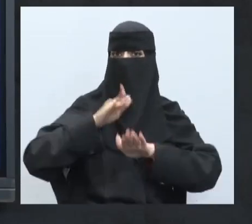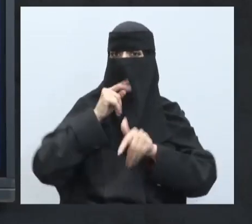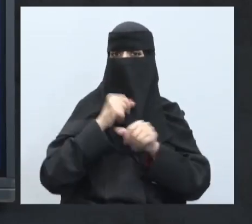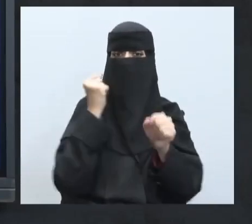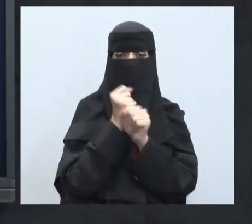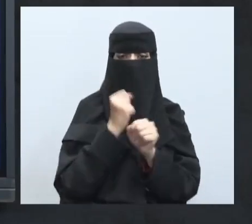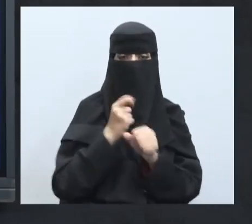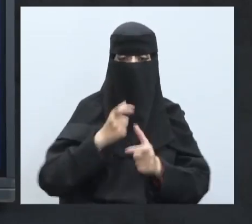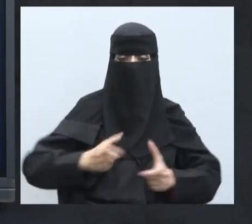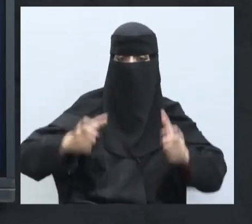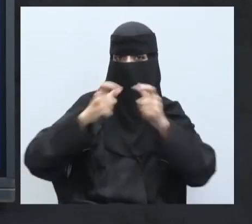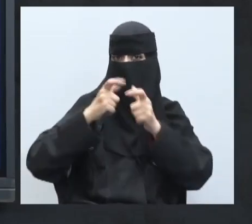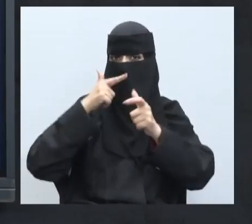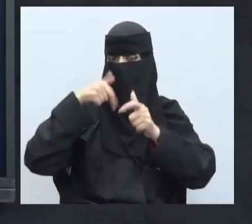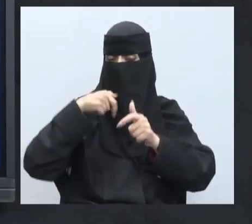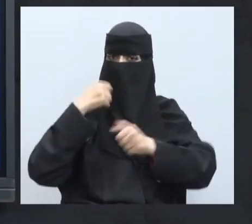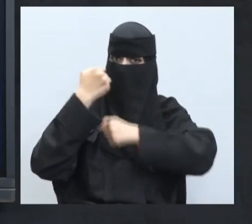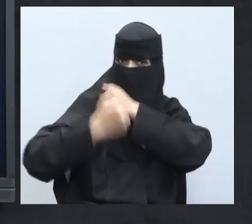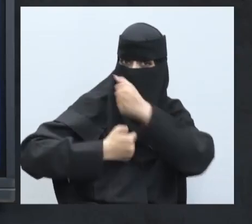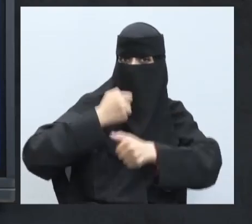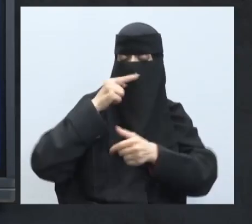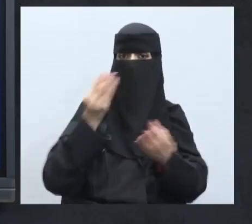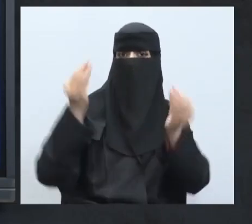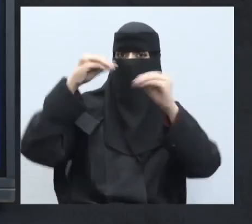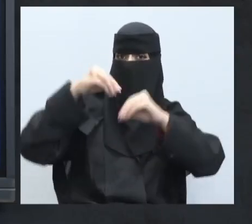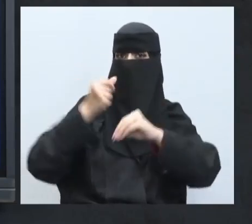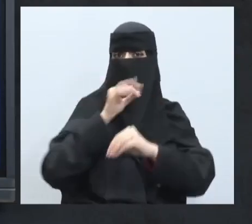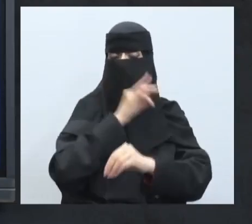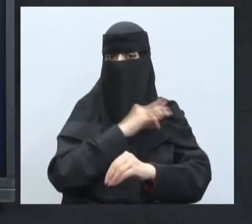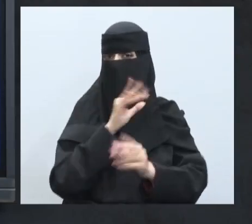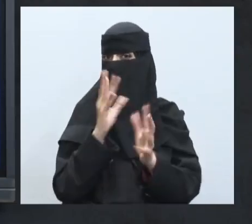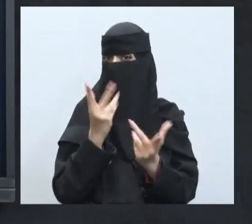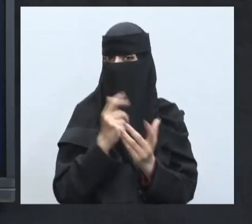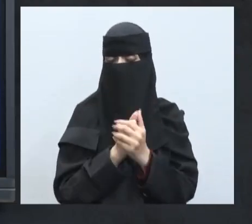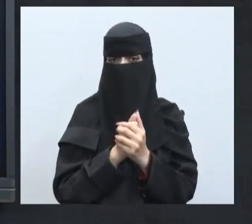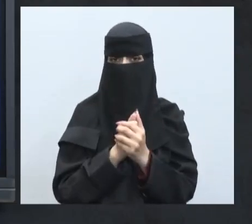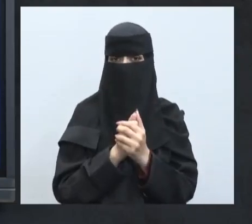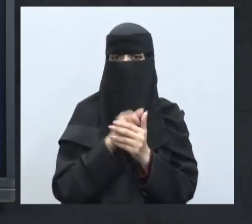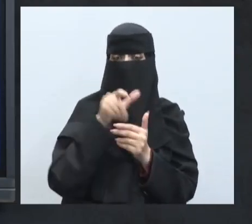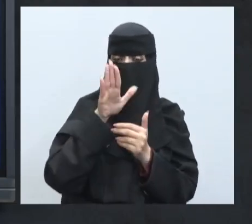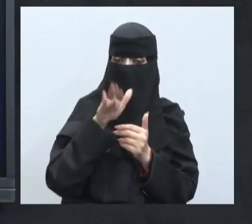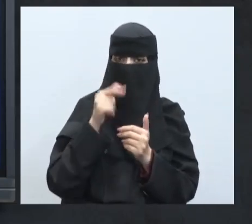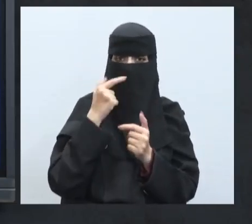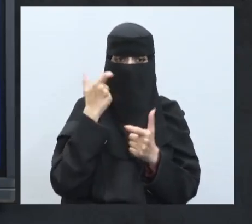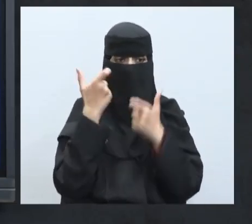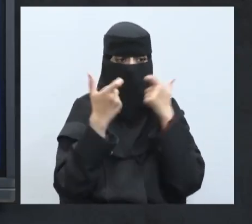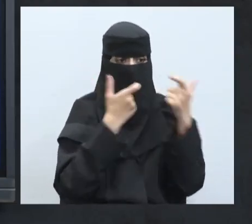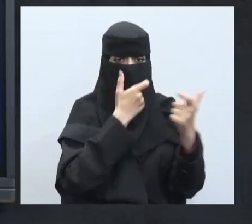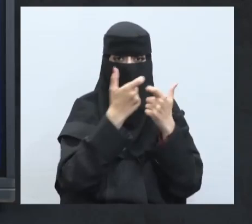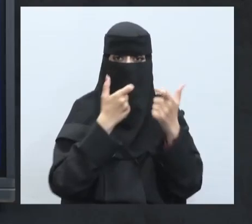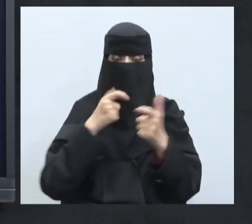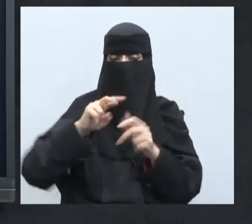ونتعاون لكي ايضا نحاول ان نزيد الارباح بالتاكيد بالتاكيد هنالك نظرات مختلفه